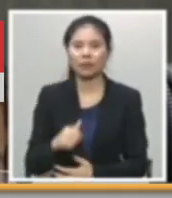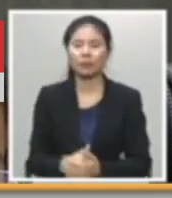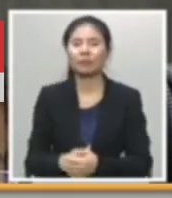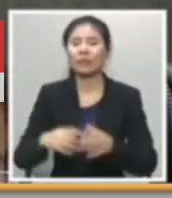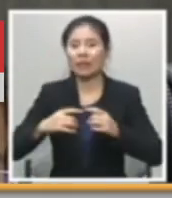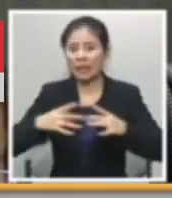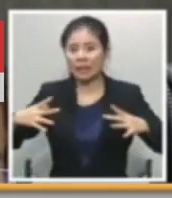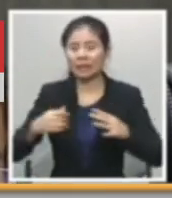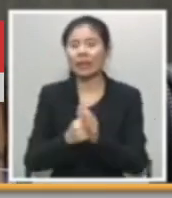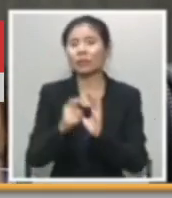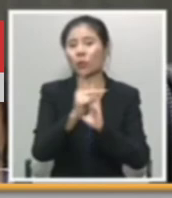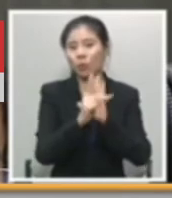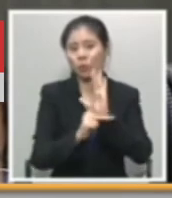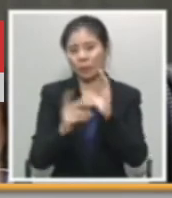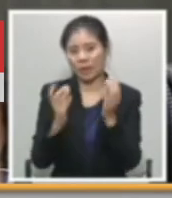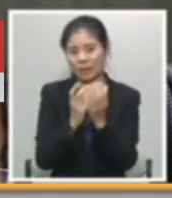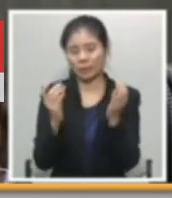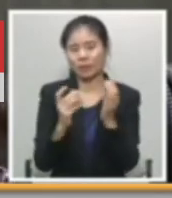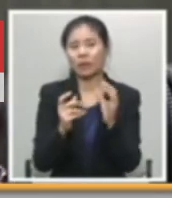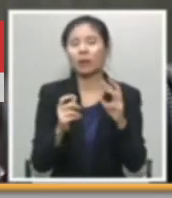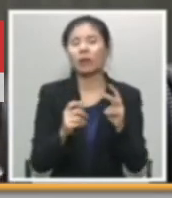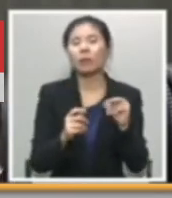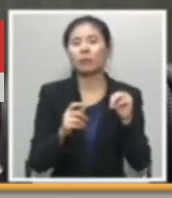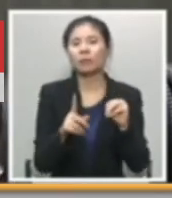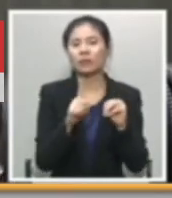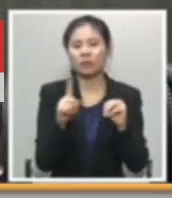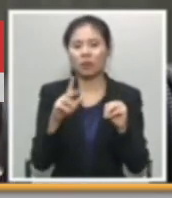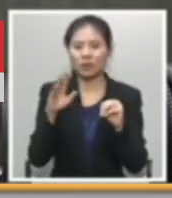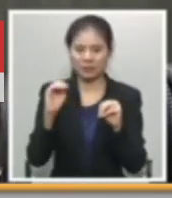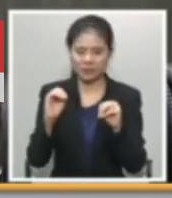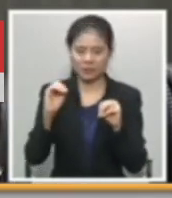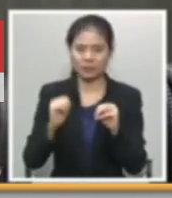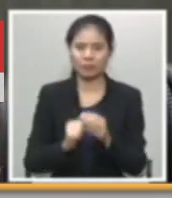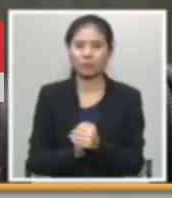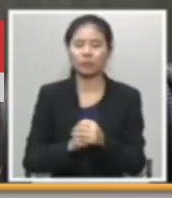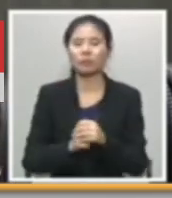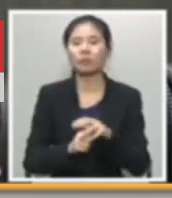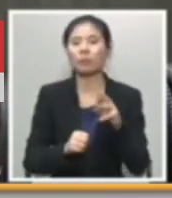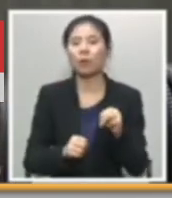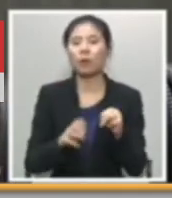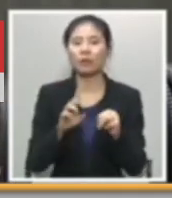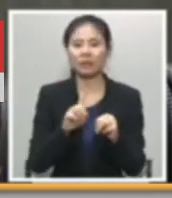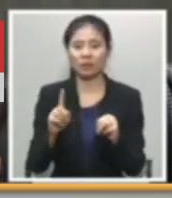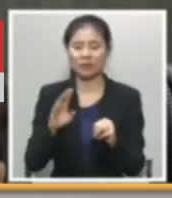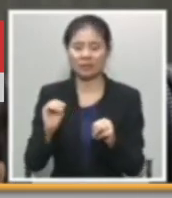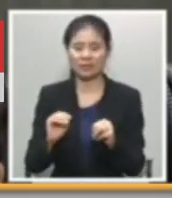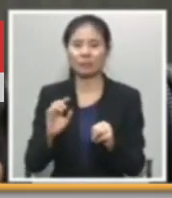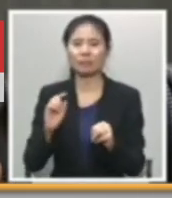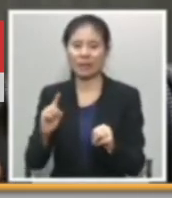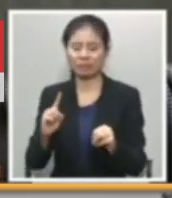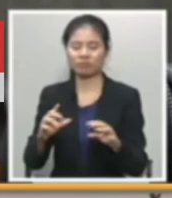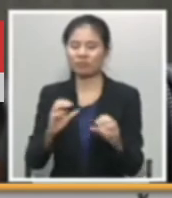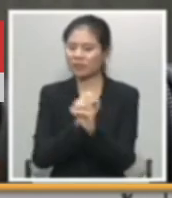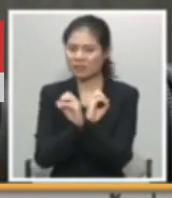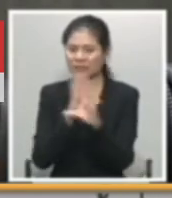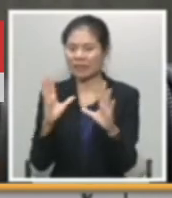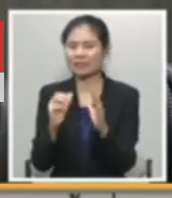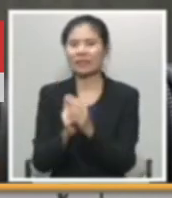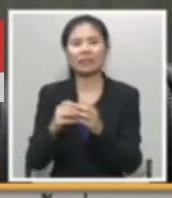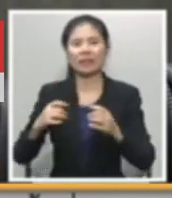รัฐธรรมนูญมาตรา140และ141ชัดเจนควร